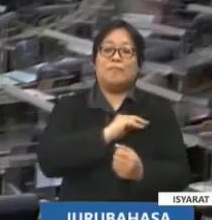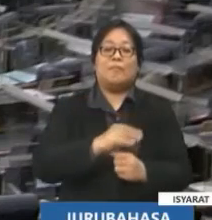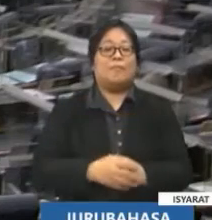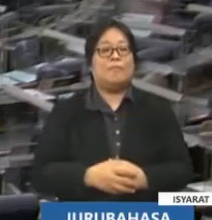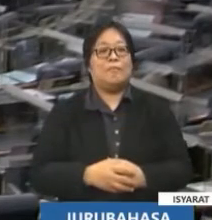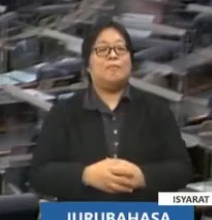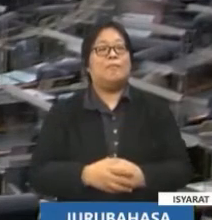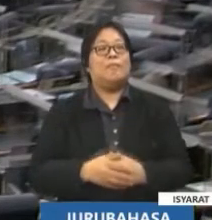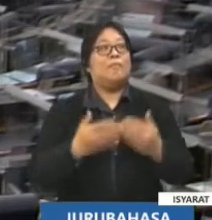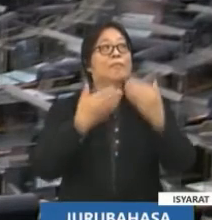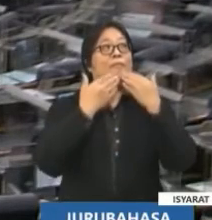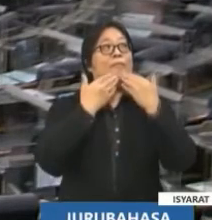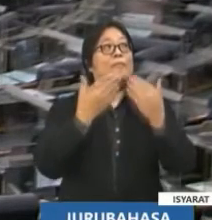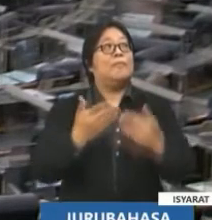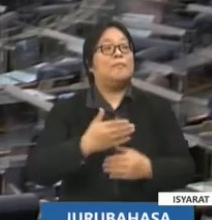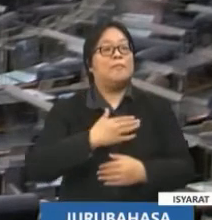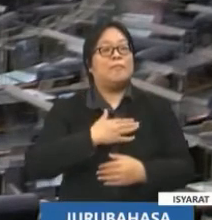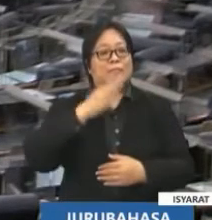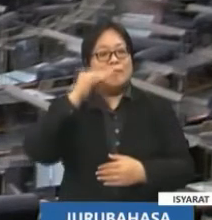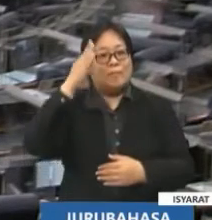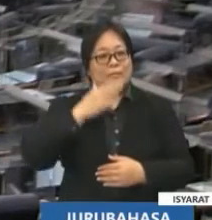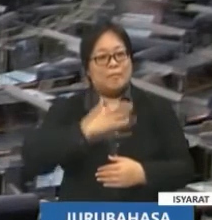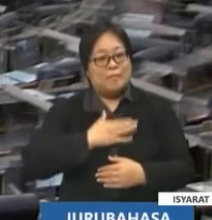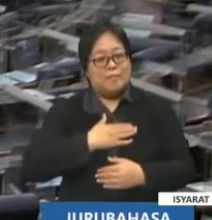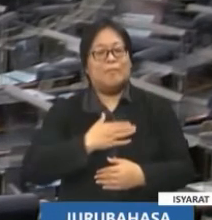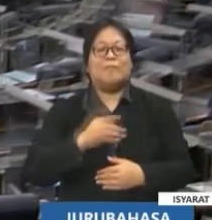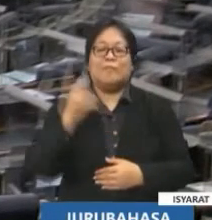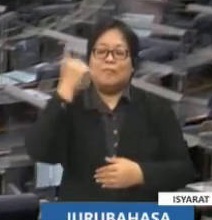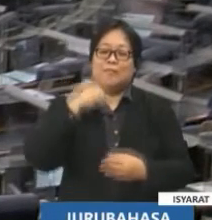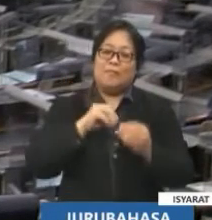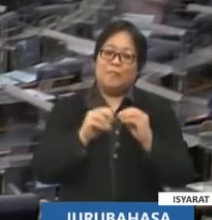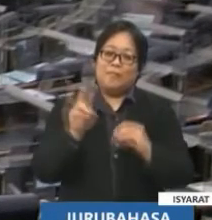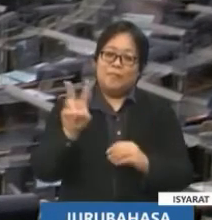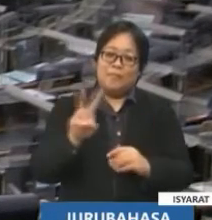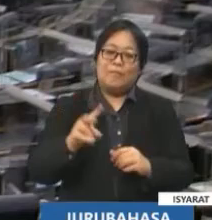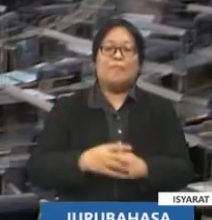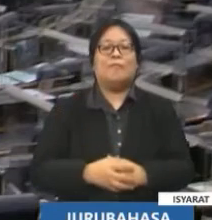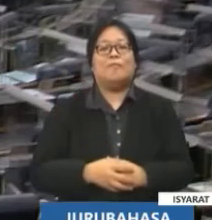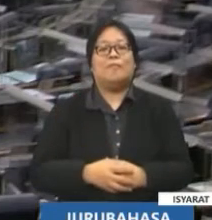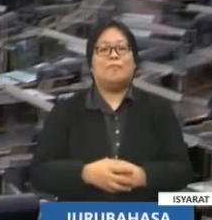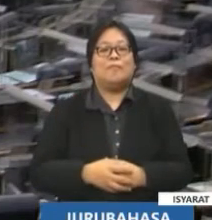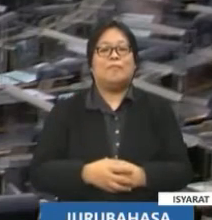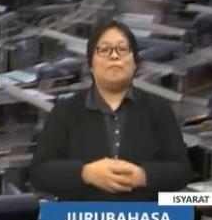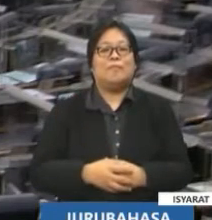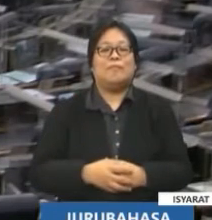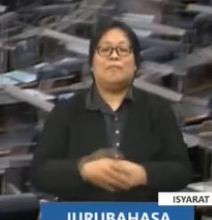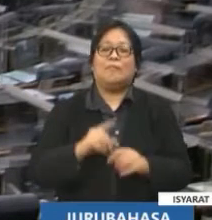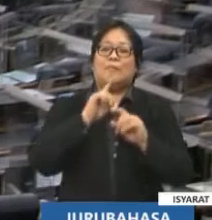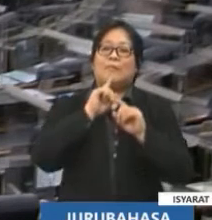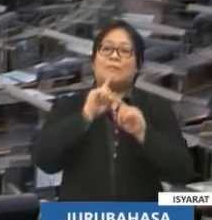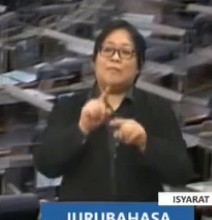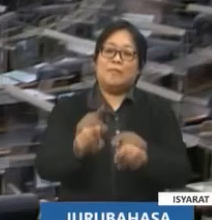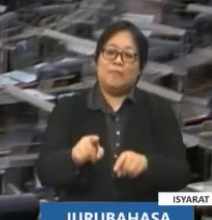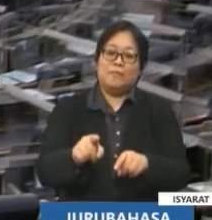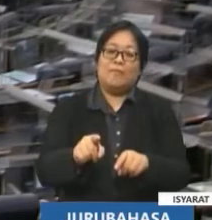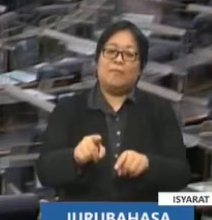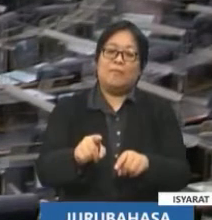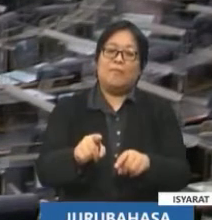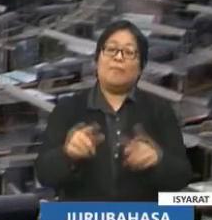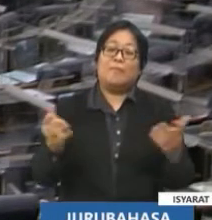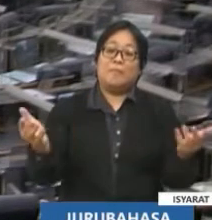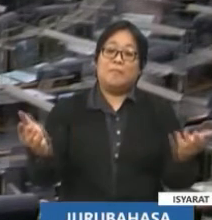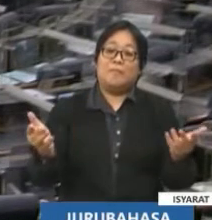enggak sih tanteku yang Budiman bagi soalan nomor 2 eh jawaban deh